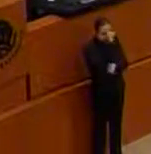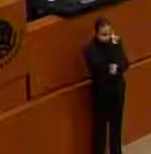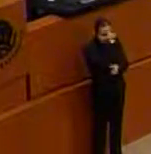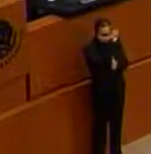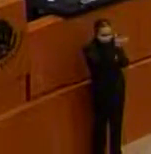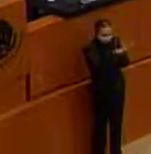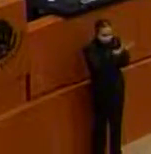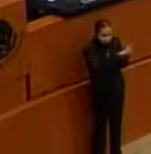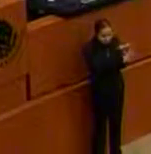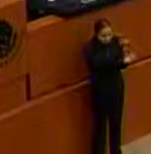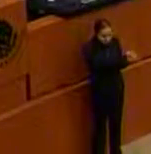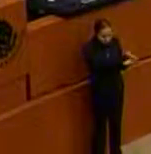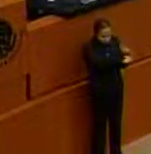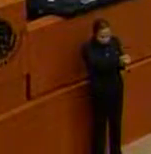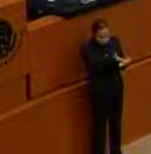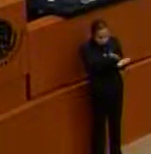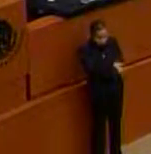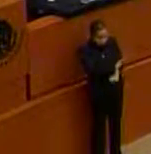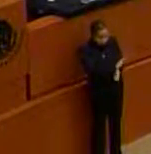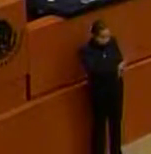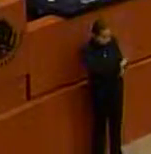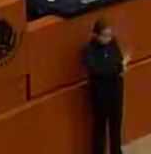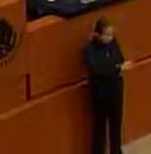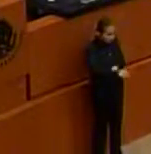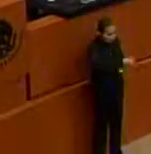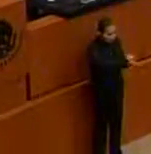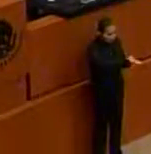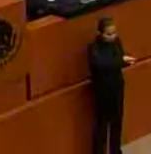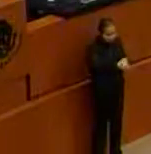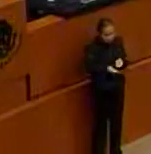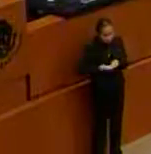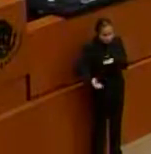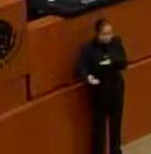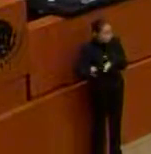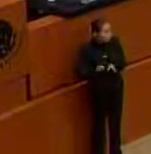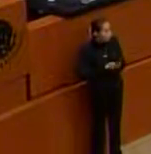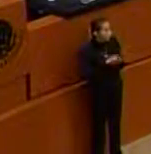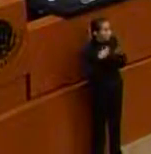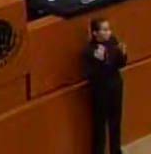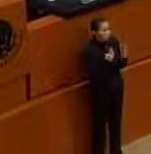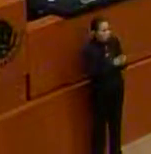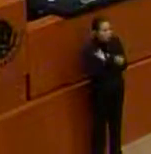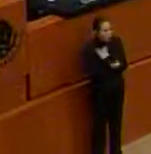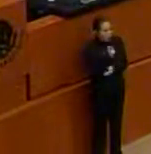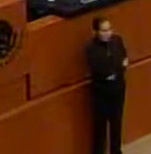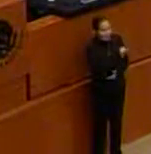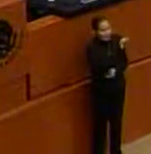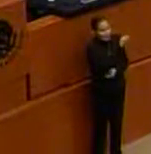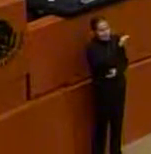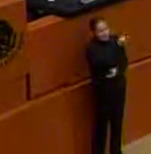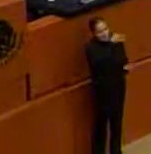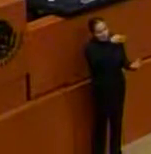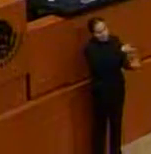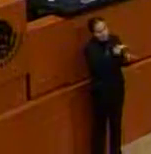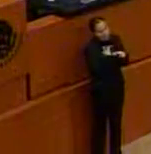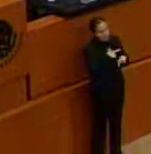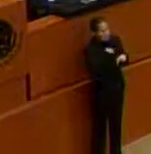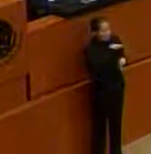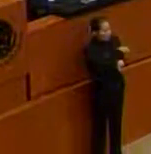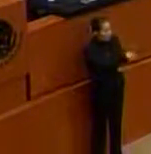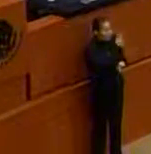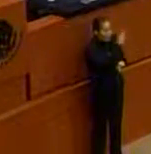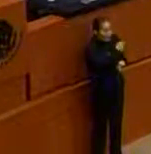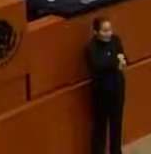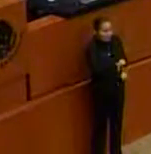part du bénéfice de la création monétaire nationale sous la forme d'allocation directe à la population pour relancer la consommation et stabiliser la